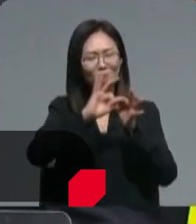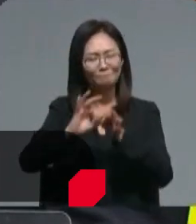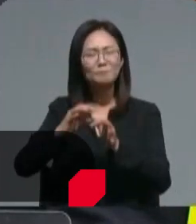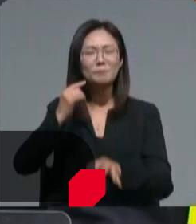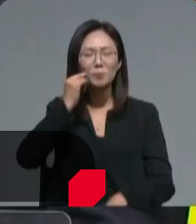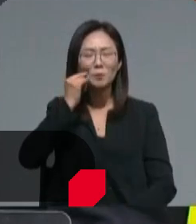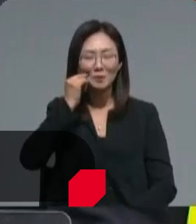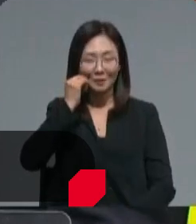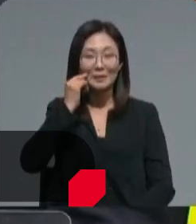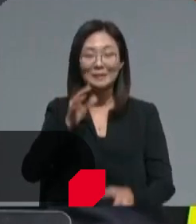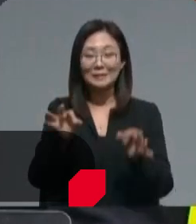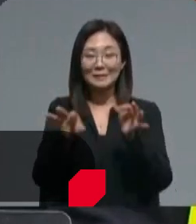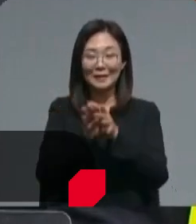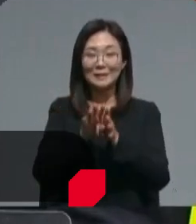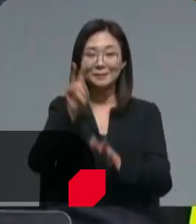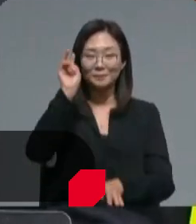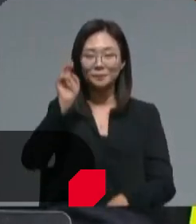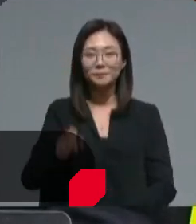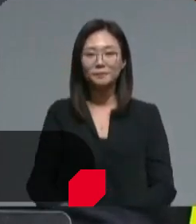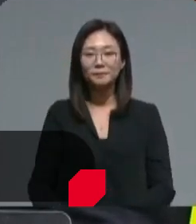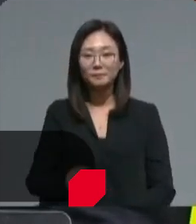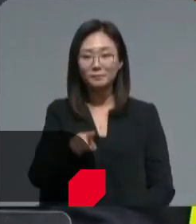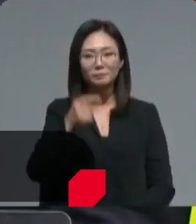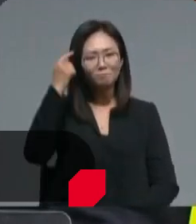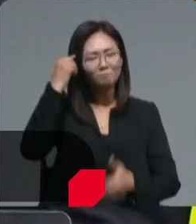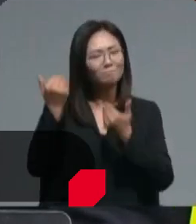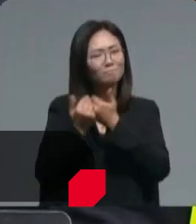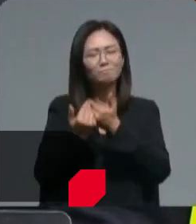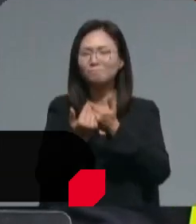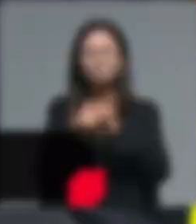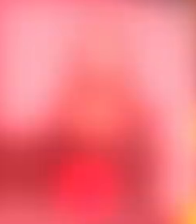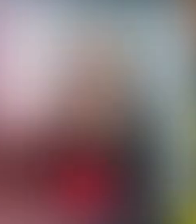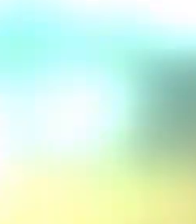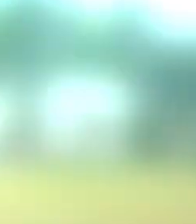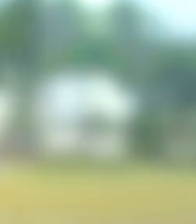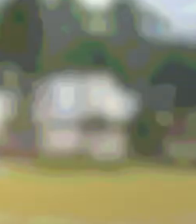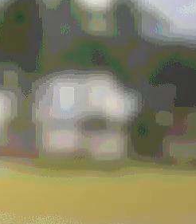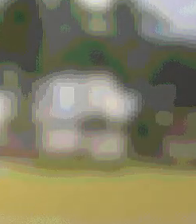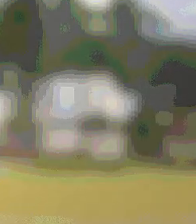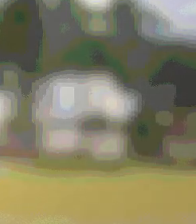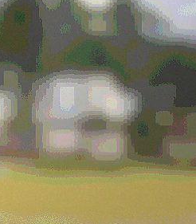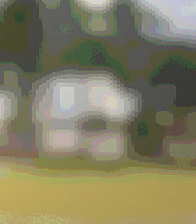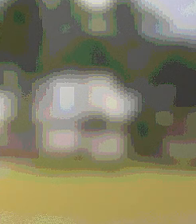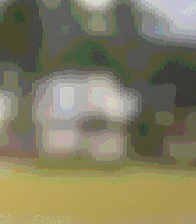어려울 것입니다. 그러나 저는 이거를 반대할 이유는 굳이 없다고 생각합니다.